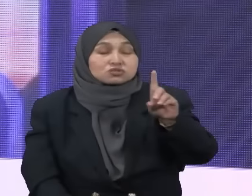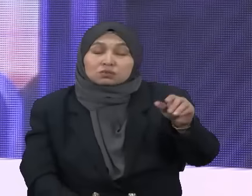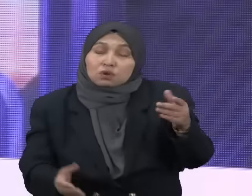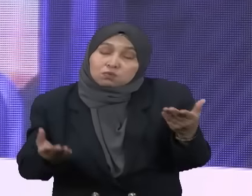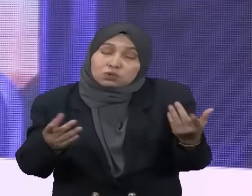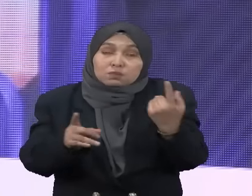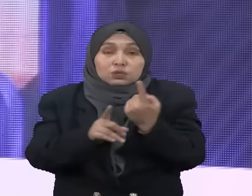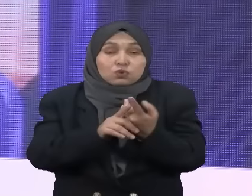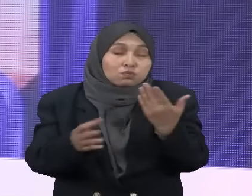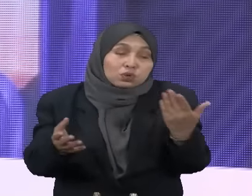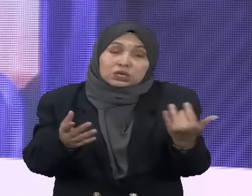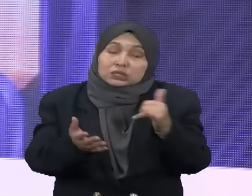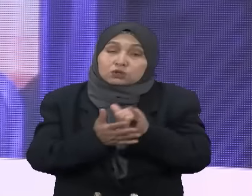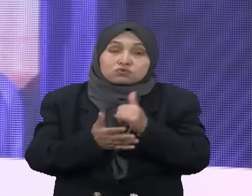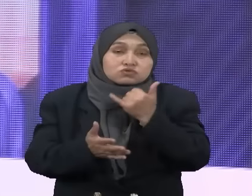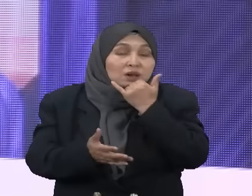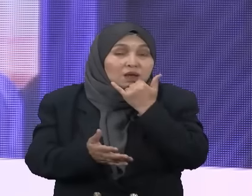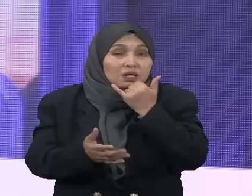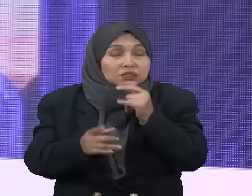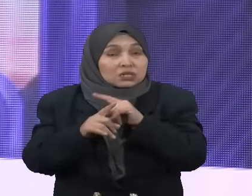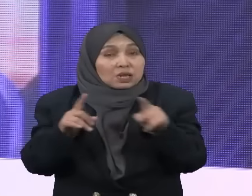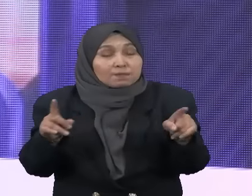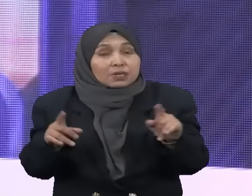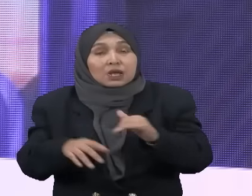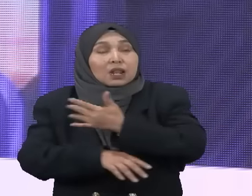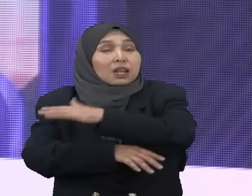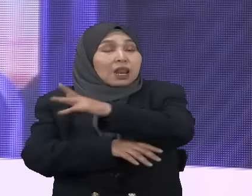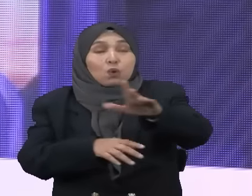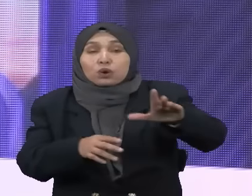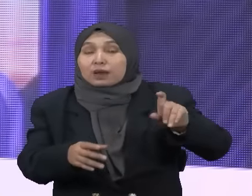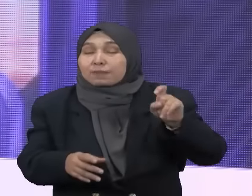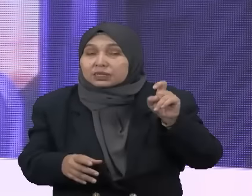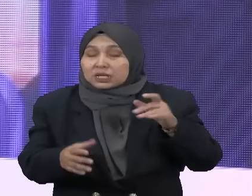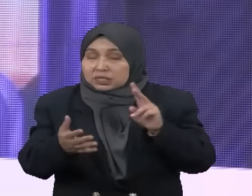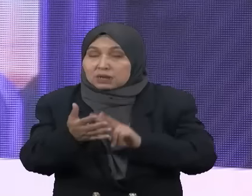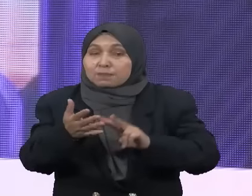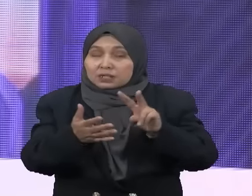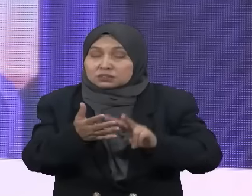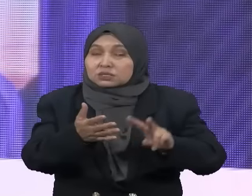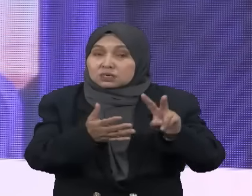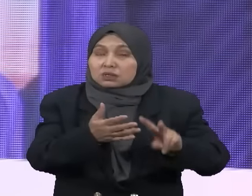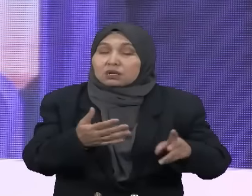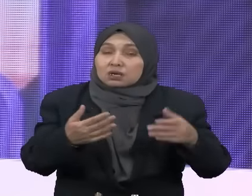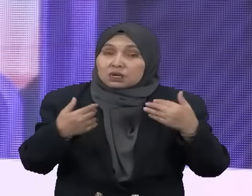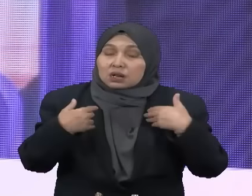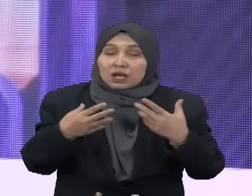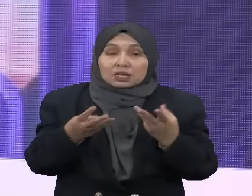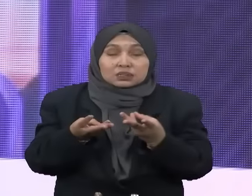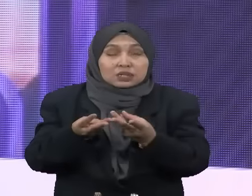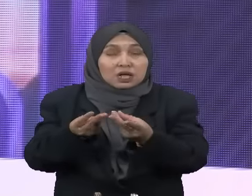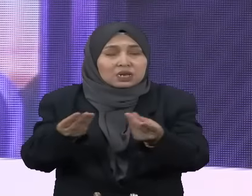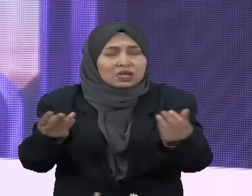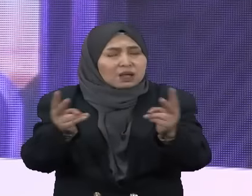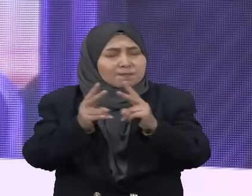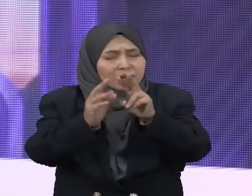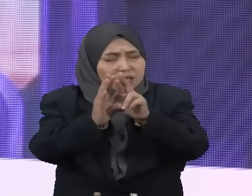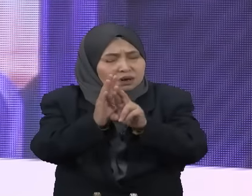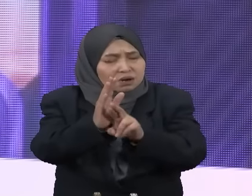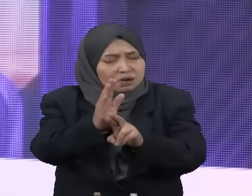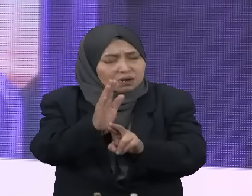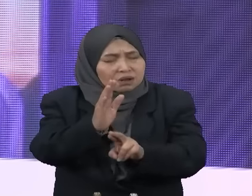mungkin itu salah. Tetapi laut mati, tuan-tuan, kalau kita baca, ia adalah tanah yang paling rendah, ya